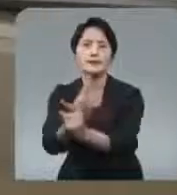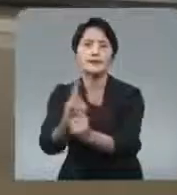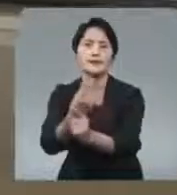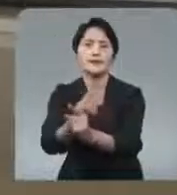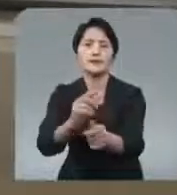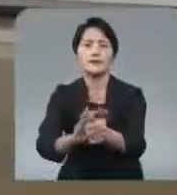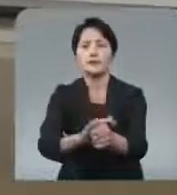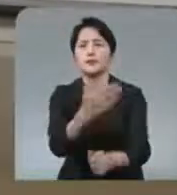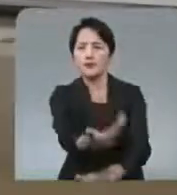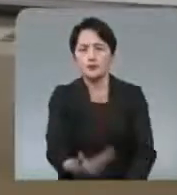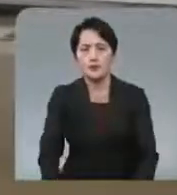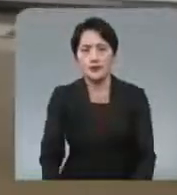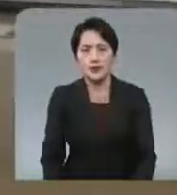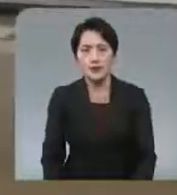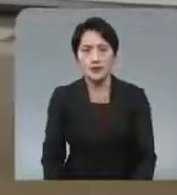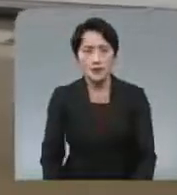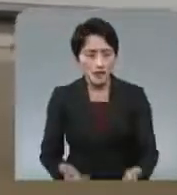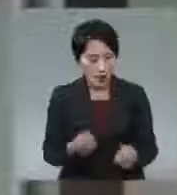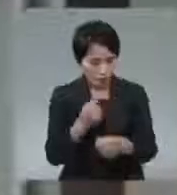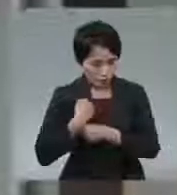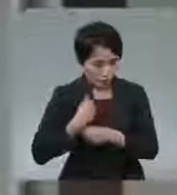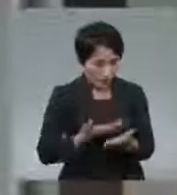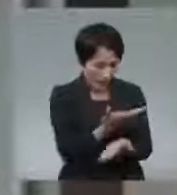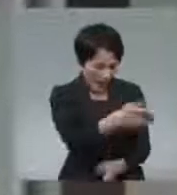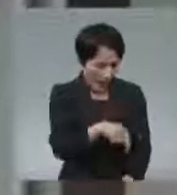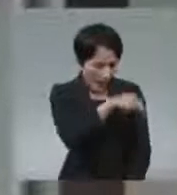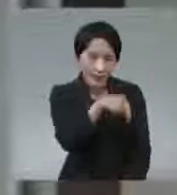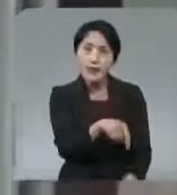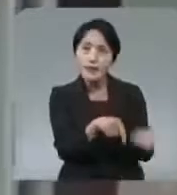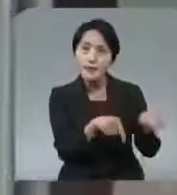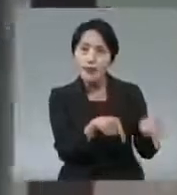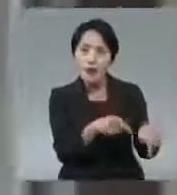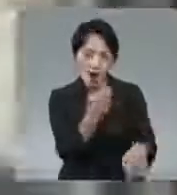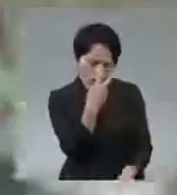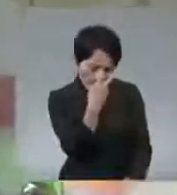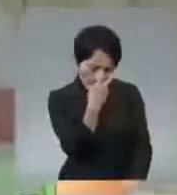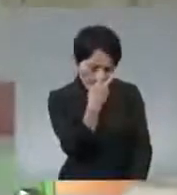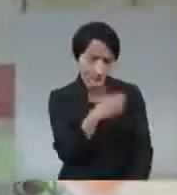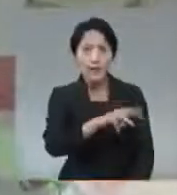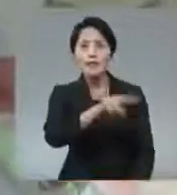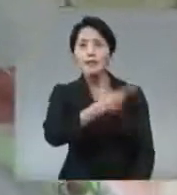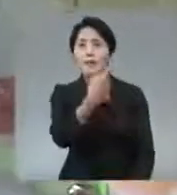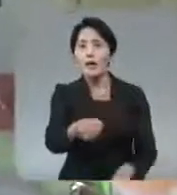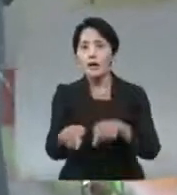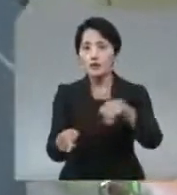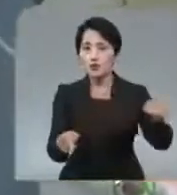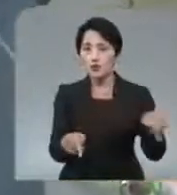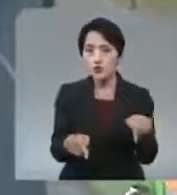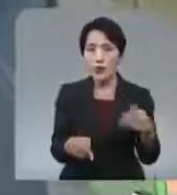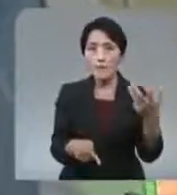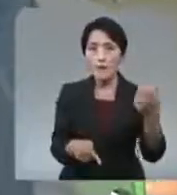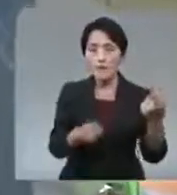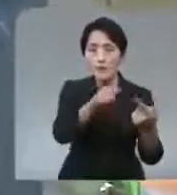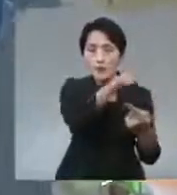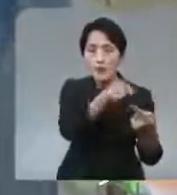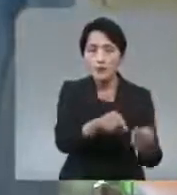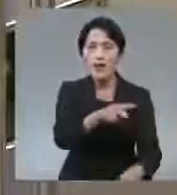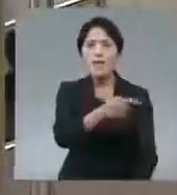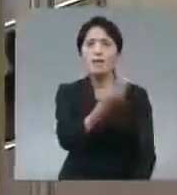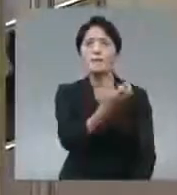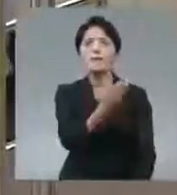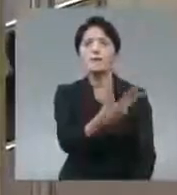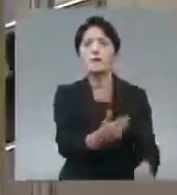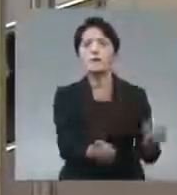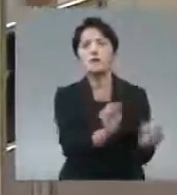19 Adapun 50% lainnya terkonfirmasi negatif dan empat orang lainnya belum dapat ditentukan statusnya presiden menjalin